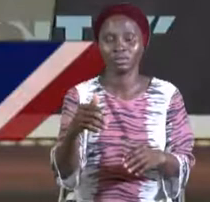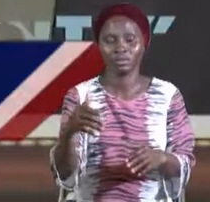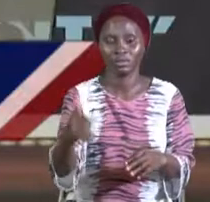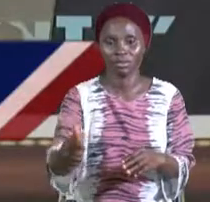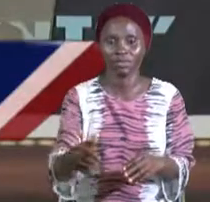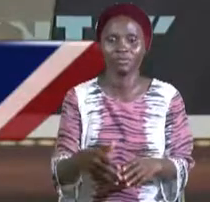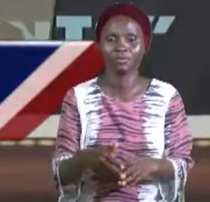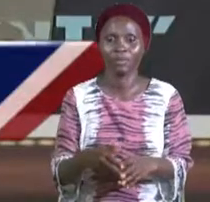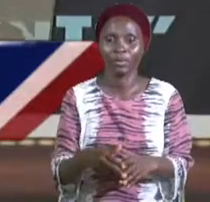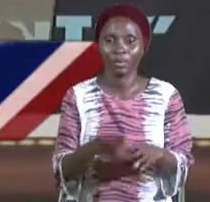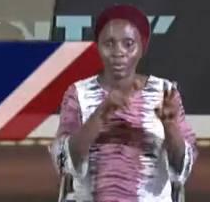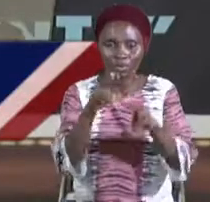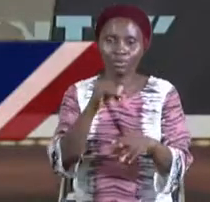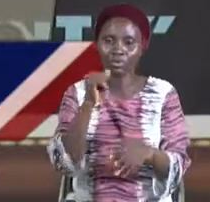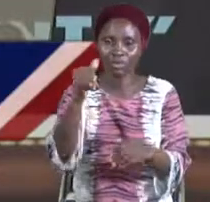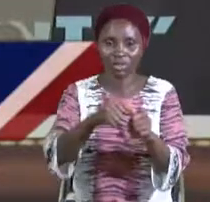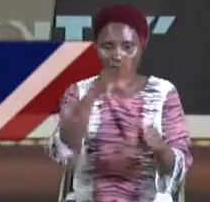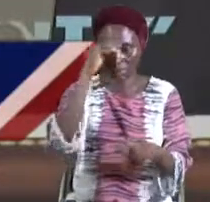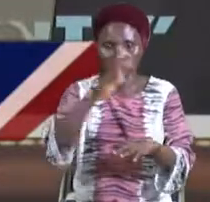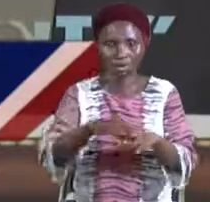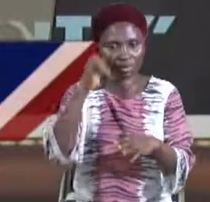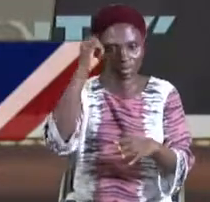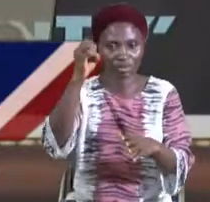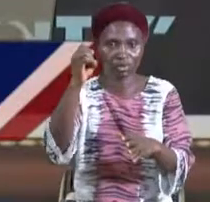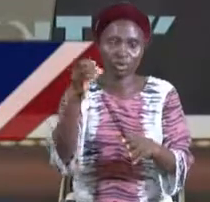intérêts, considère aussi ceux des autres.